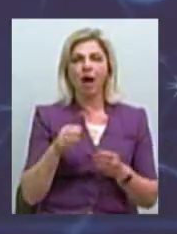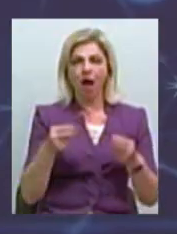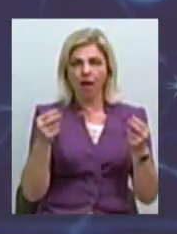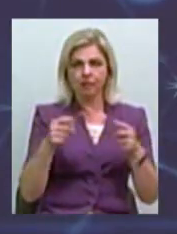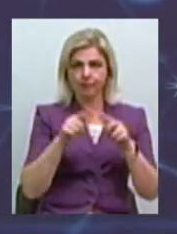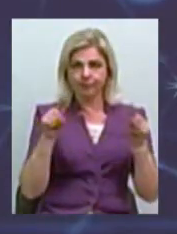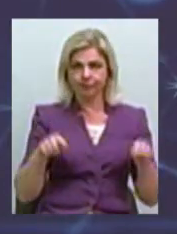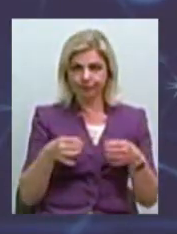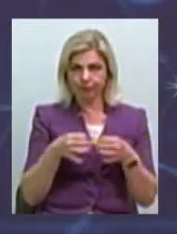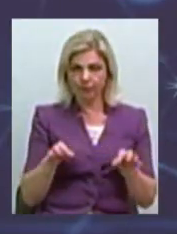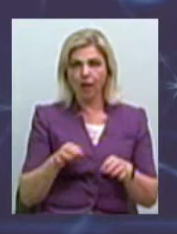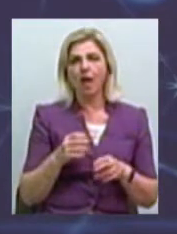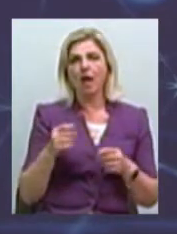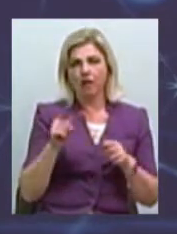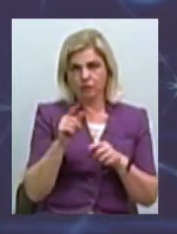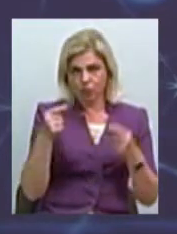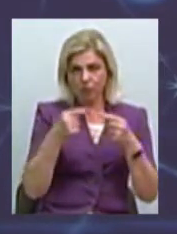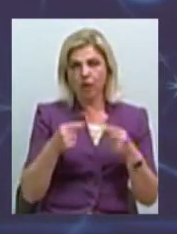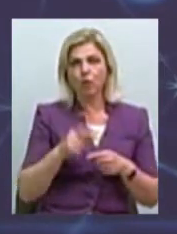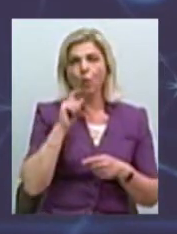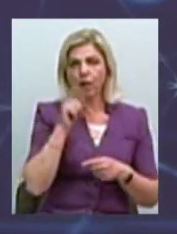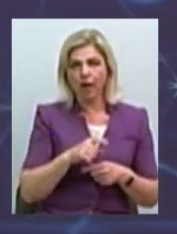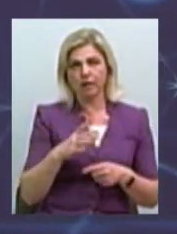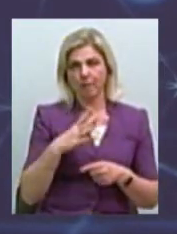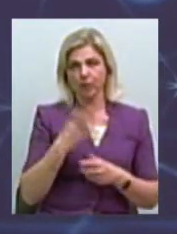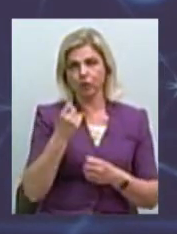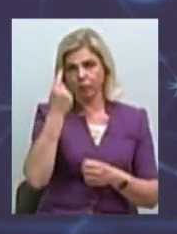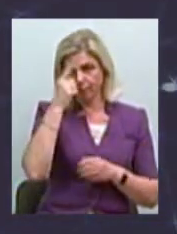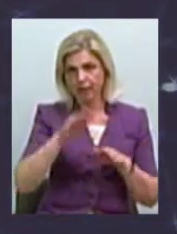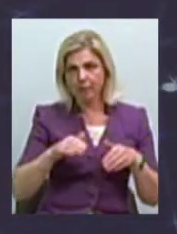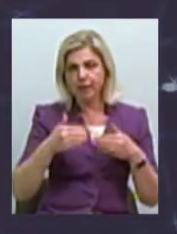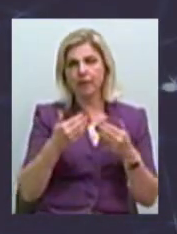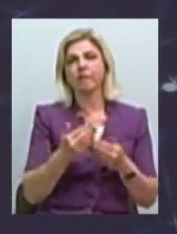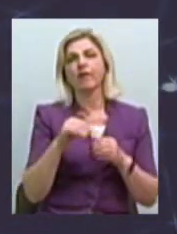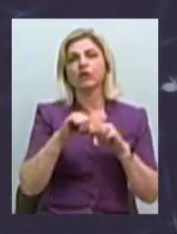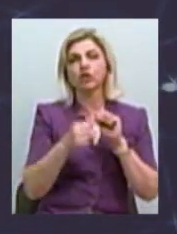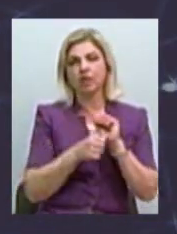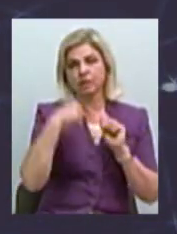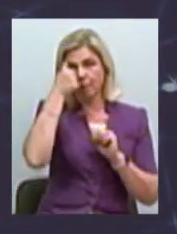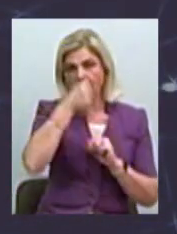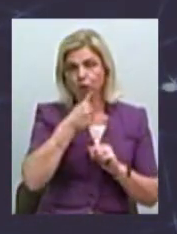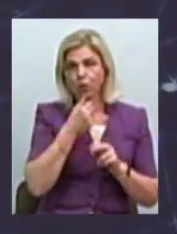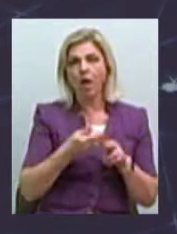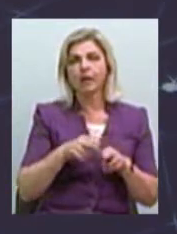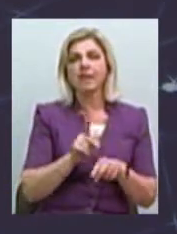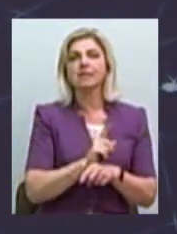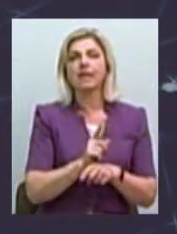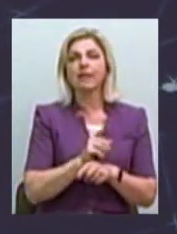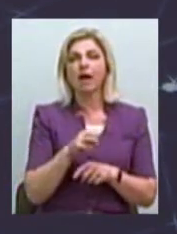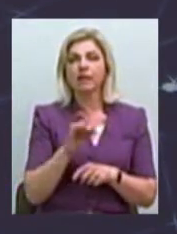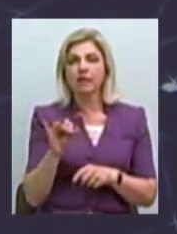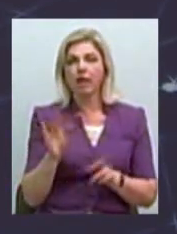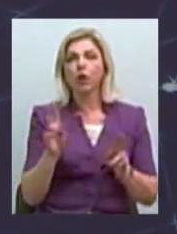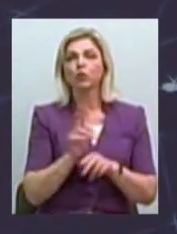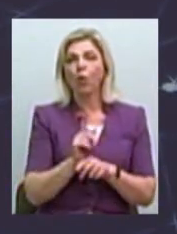который Украина имплементировала еще в 2016 году. Эти стандарты, они отличаются от тех программ,